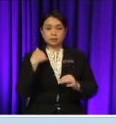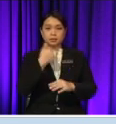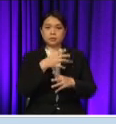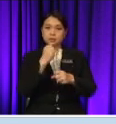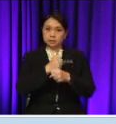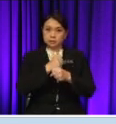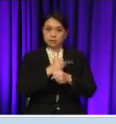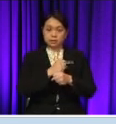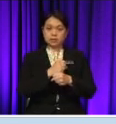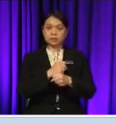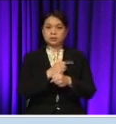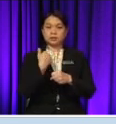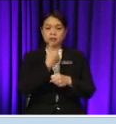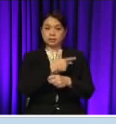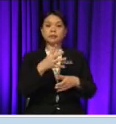kita